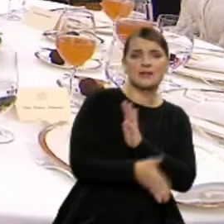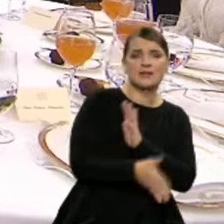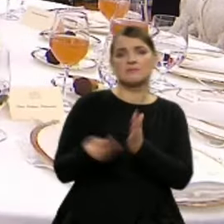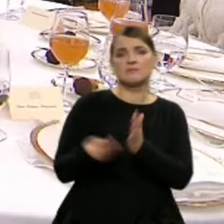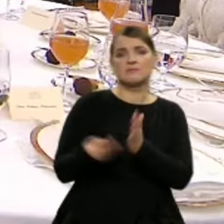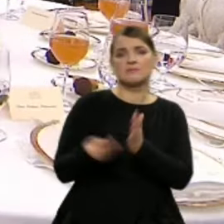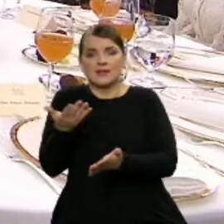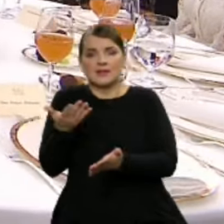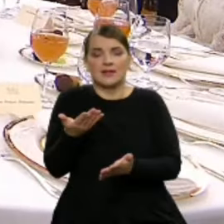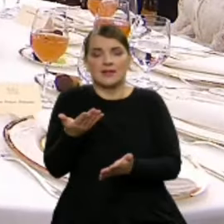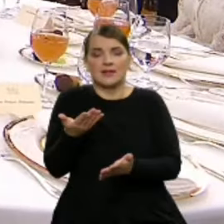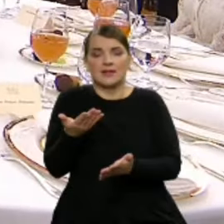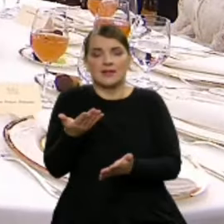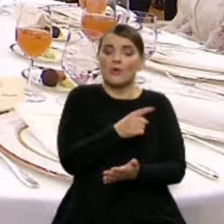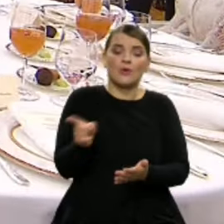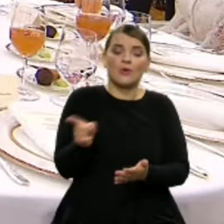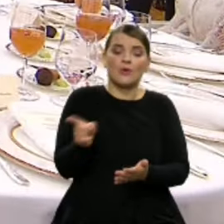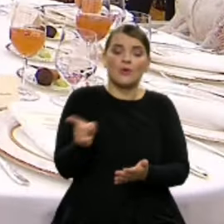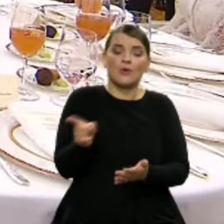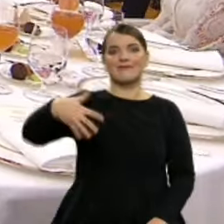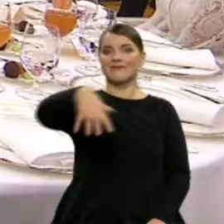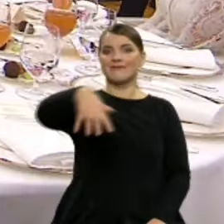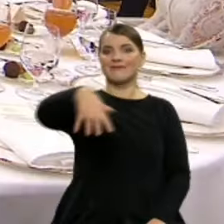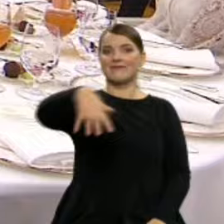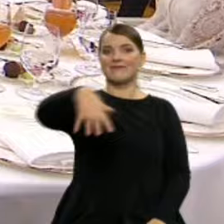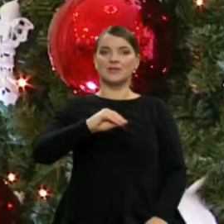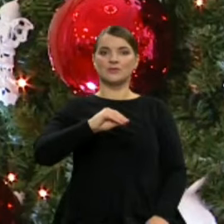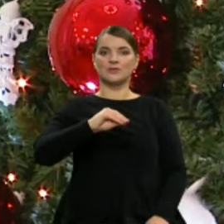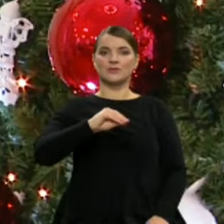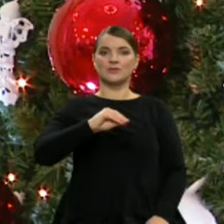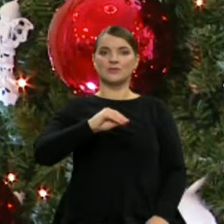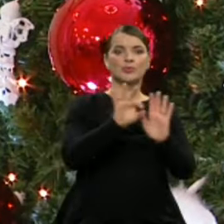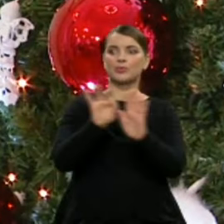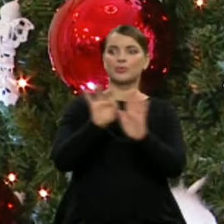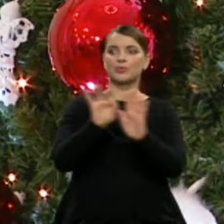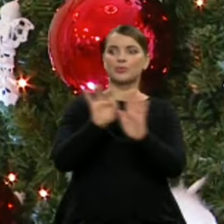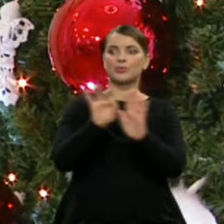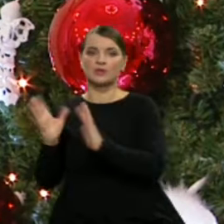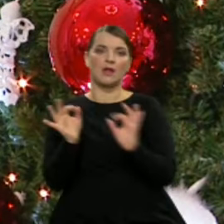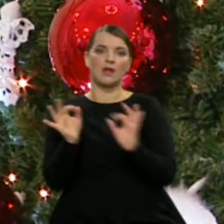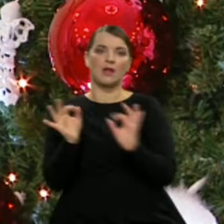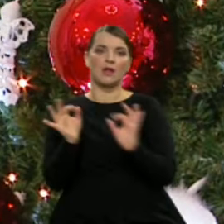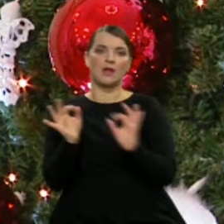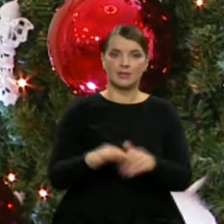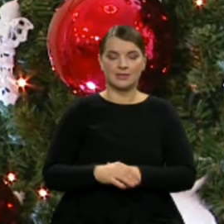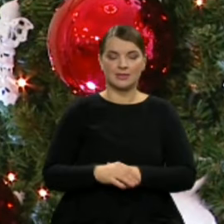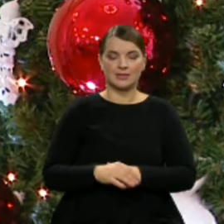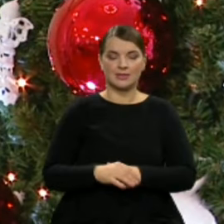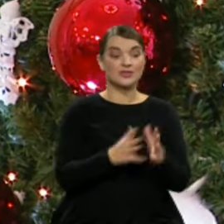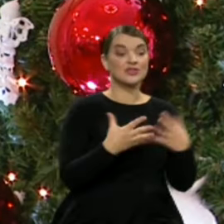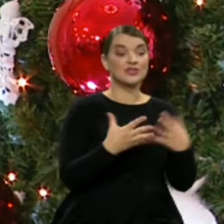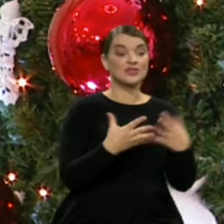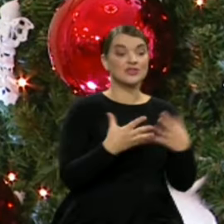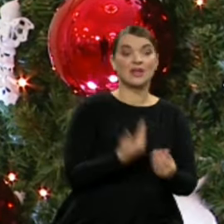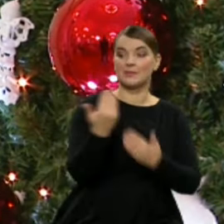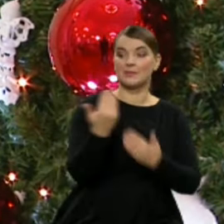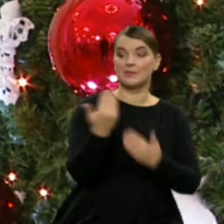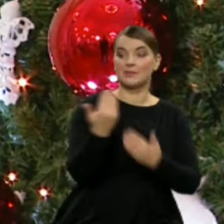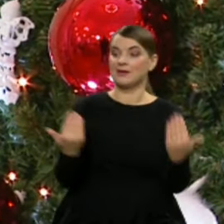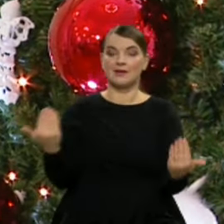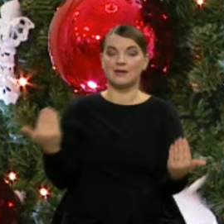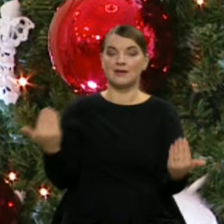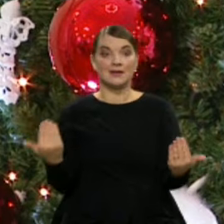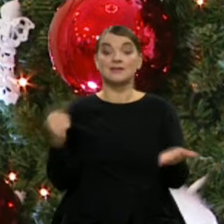suvokimas apšviestų visus mūsų pasirinkimus. Kiekvienai šeimai, o ypatingai